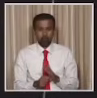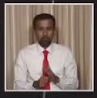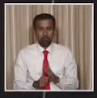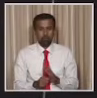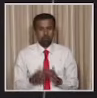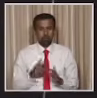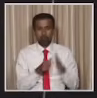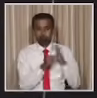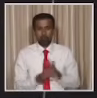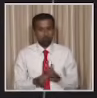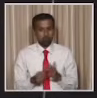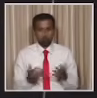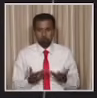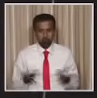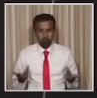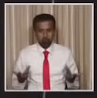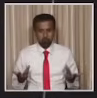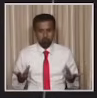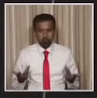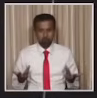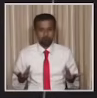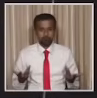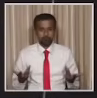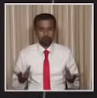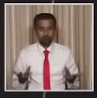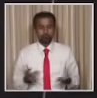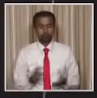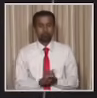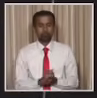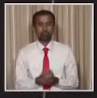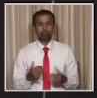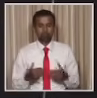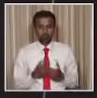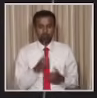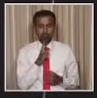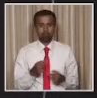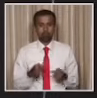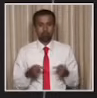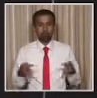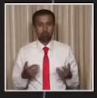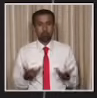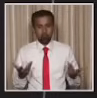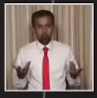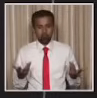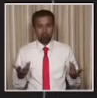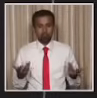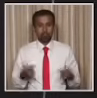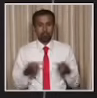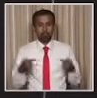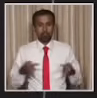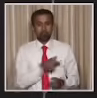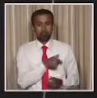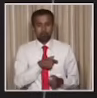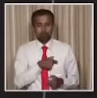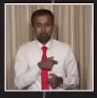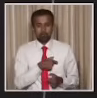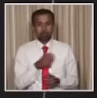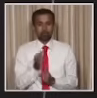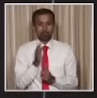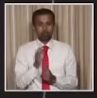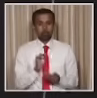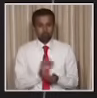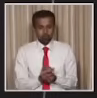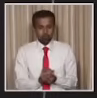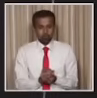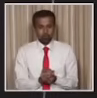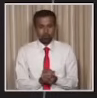අපිව වට්ටන්න බෑ මන්ත්‍රීතුමා ඒක හොඳට මතක තියාගන්න ඉතින් ඒ නිසා මම කිව්වේ විපක්ෂයට බැරි වුණා විපක්ෂ නායකගේ සභාපතිව තියාගන්න